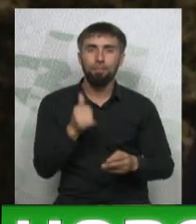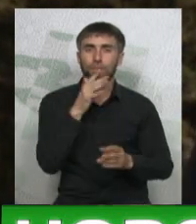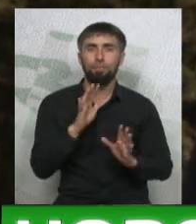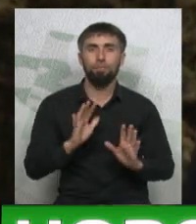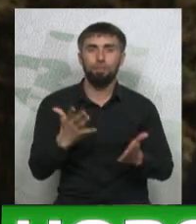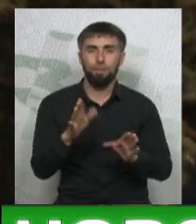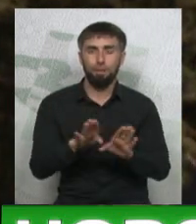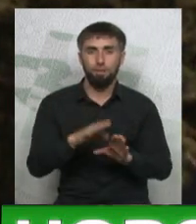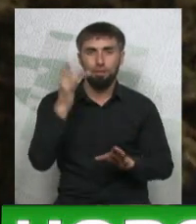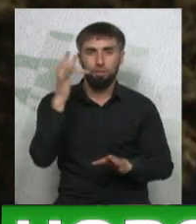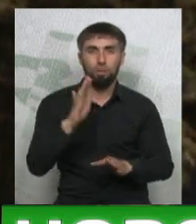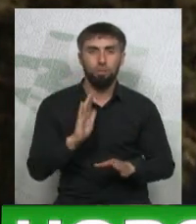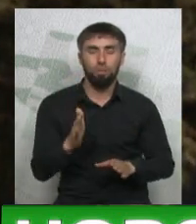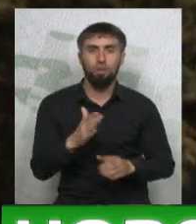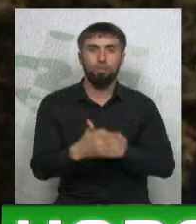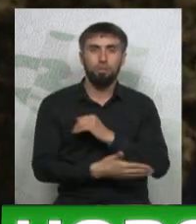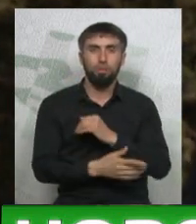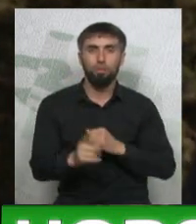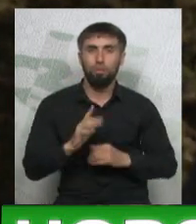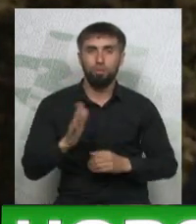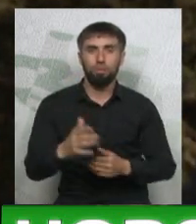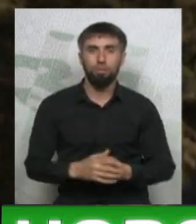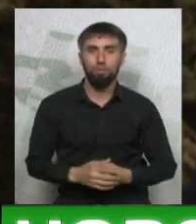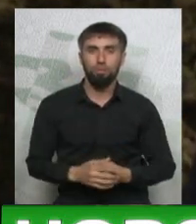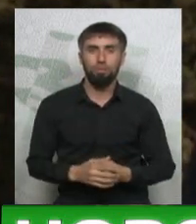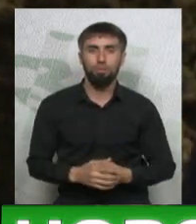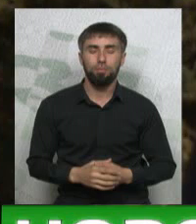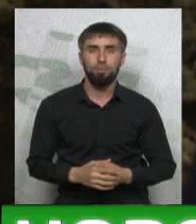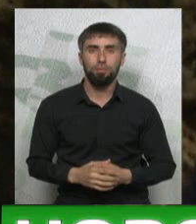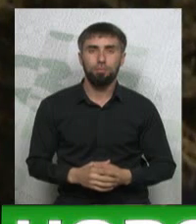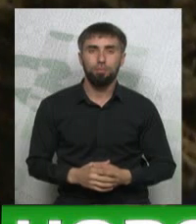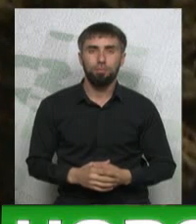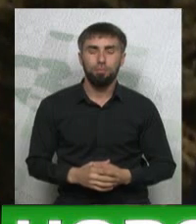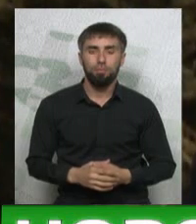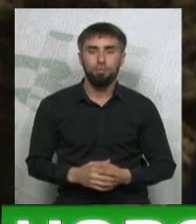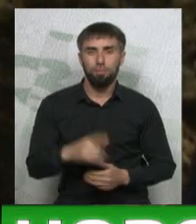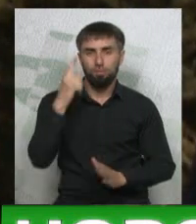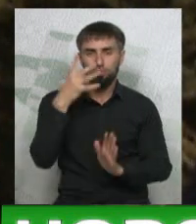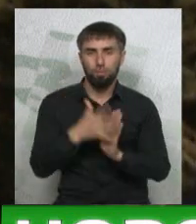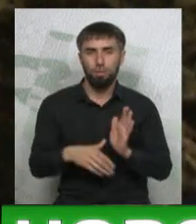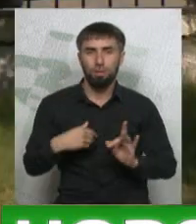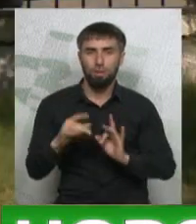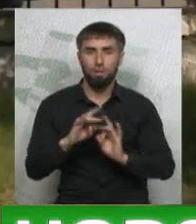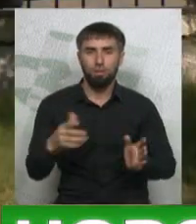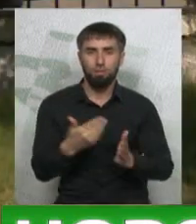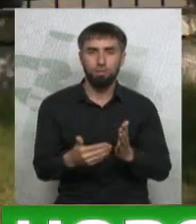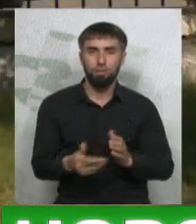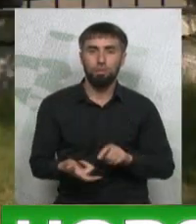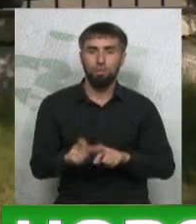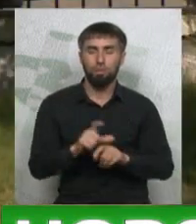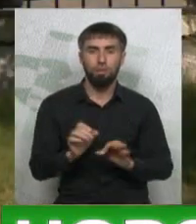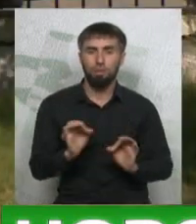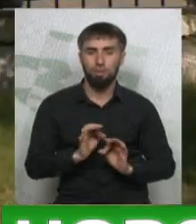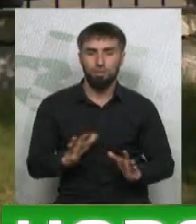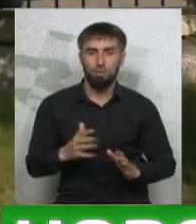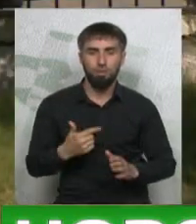малах, сам после шкоги, сам фуга, да, аке, кетл, камел, алуку хасар сани. Чо харца хамаш, да,